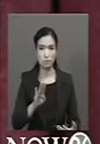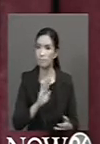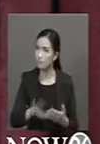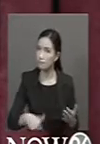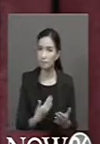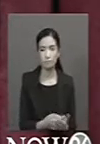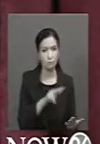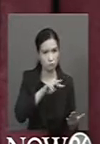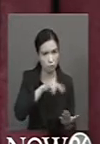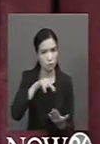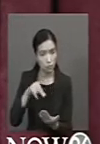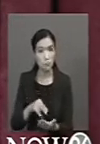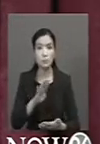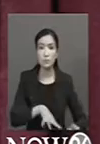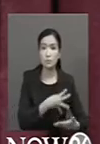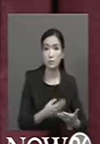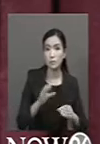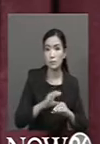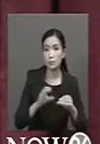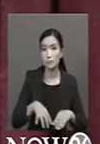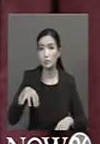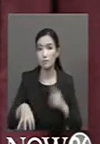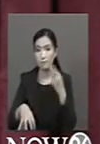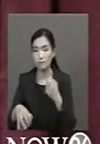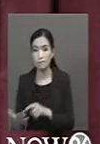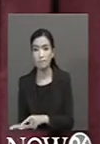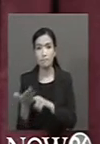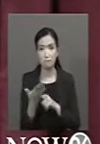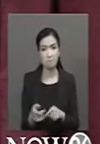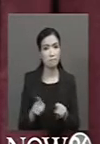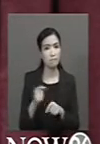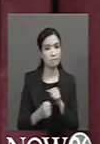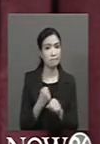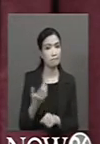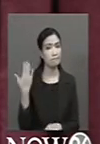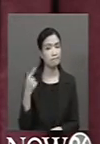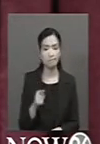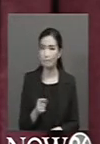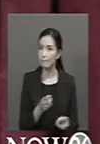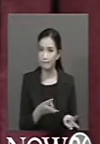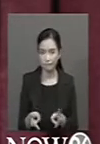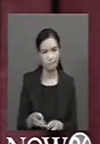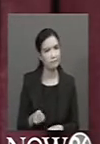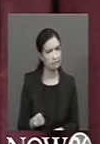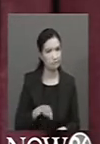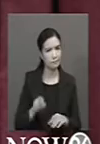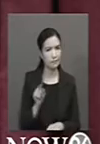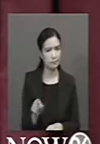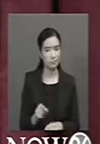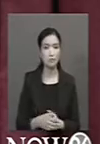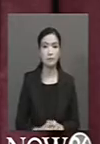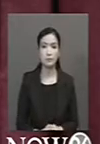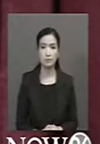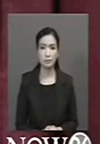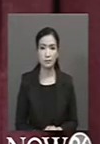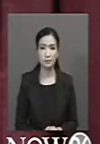ถ้ามีแผนและโครงการที่หน่วยใดเสนอมาเหมือนปีที่แล้วก็จะมีมาตรการในการจัดการครับ